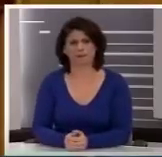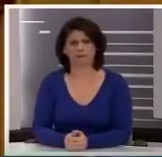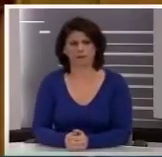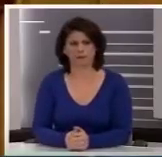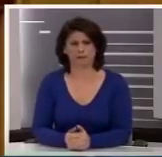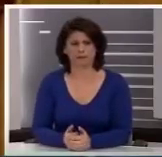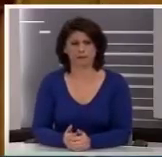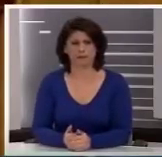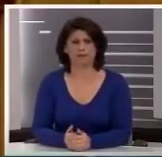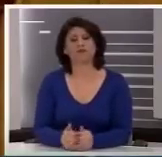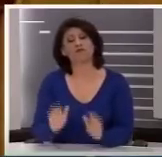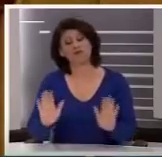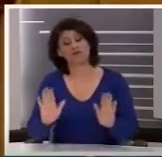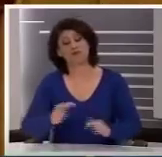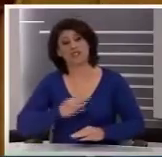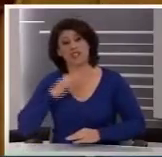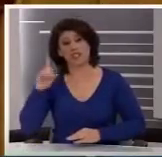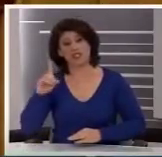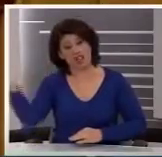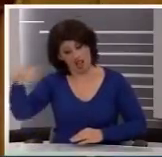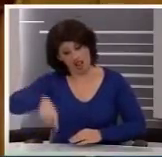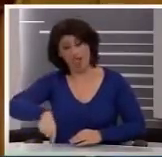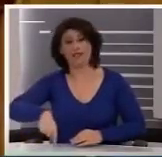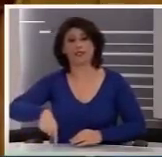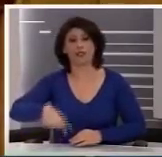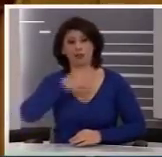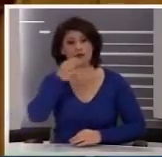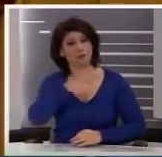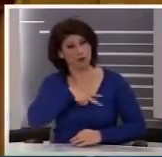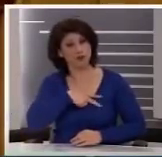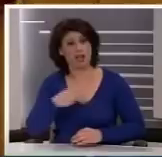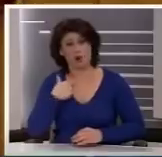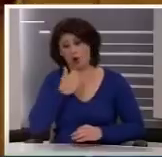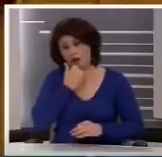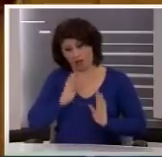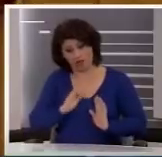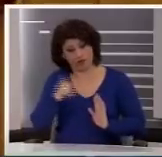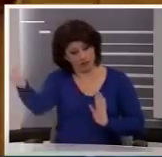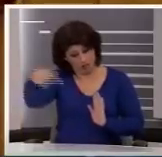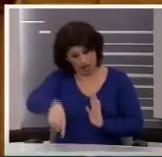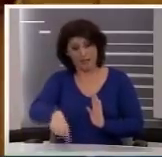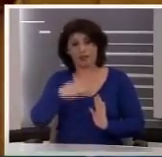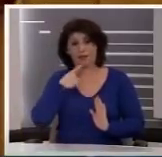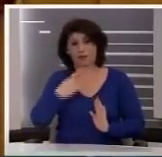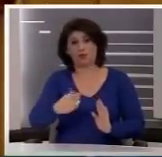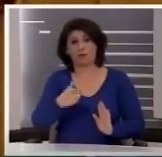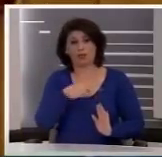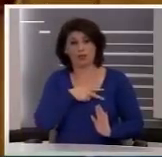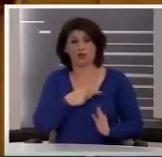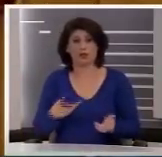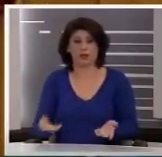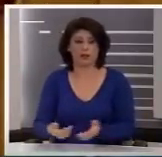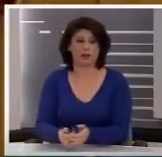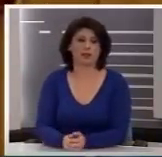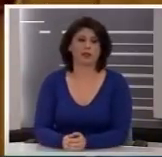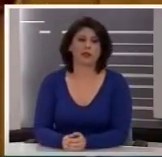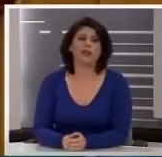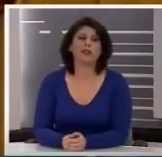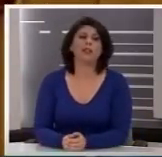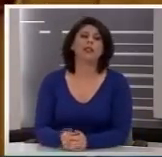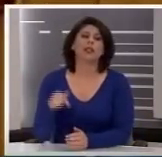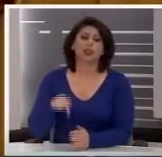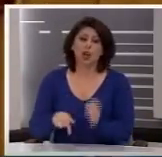Ναι, καλά κύριε Δέντε, ελάτε να μας το πείτε εσείς ορθά. Ελάτε να μας το πείτε εσείς σωστά. Ελάτε να μας το πείτε εσείς. Ας πάμε